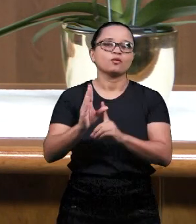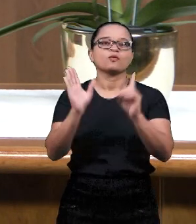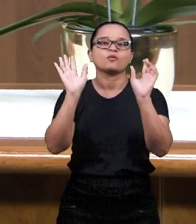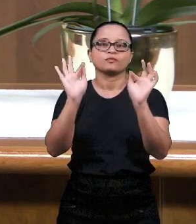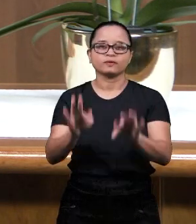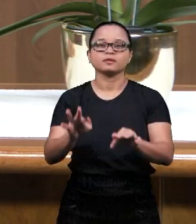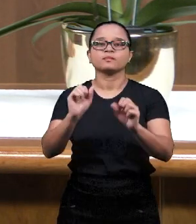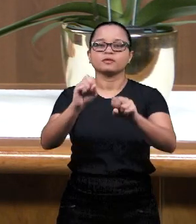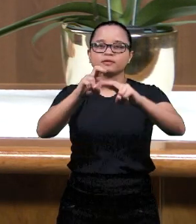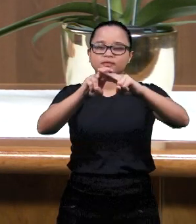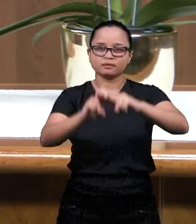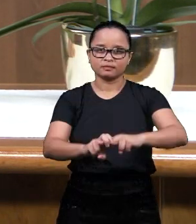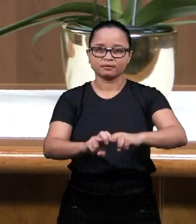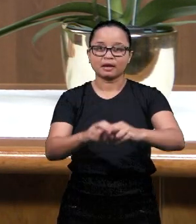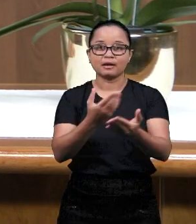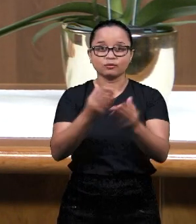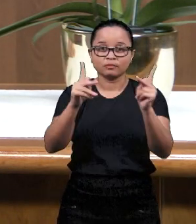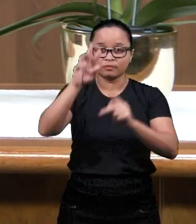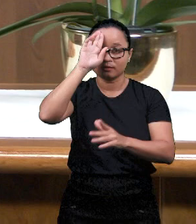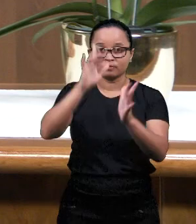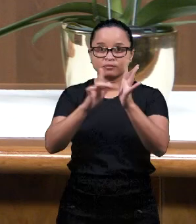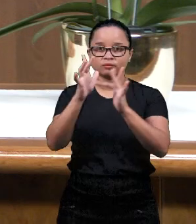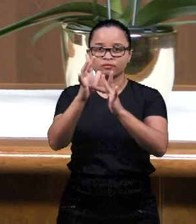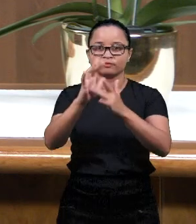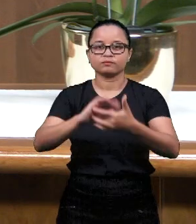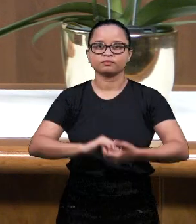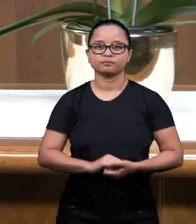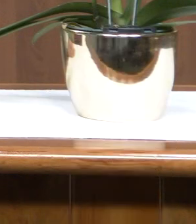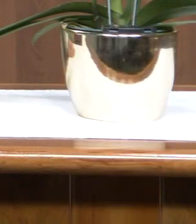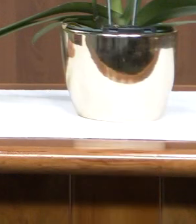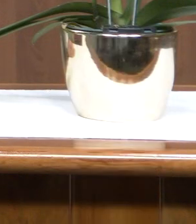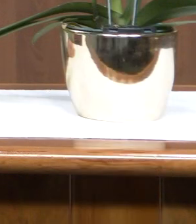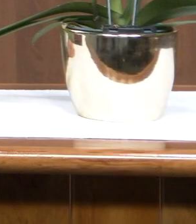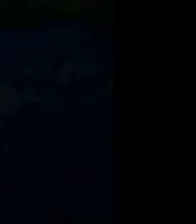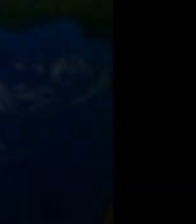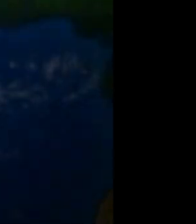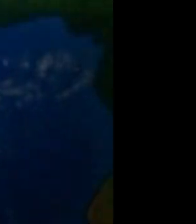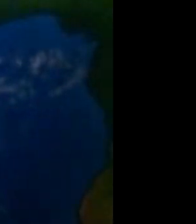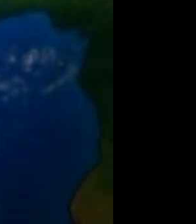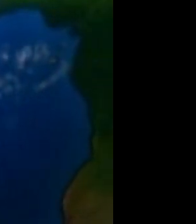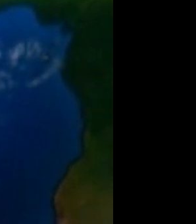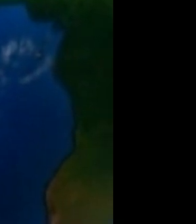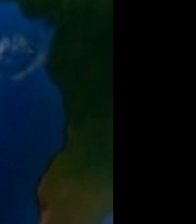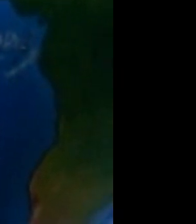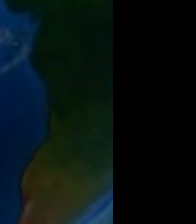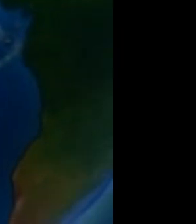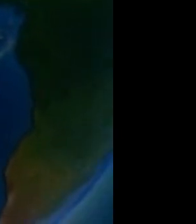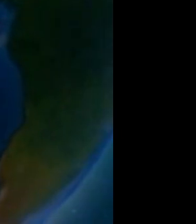vous asseoir. À tous, la paix du Seigneur Jésus.